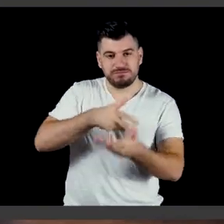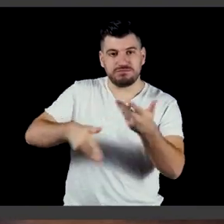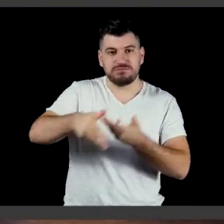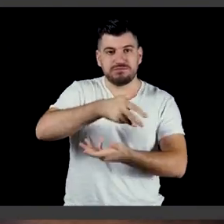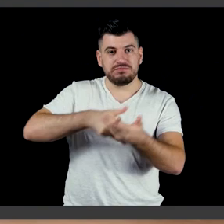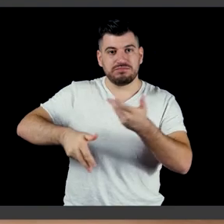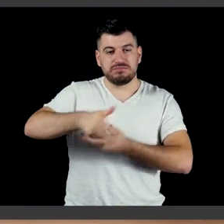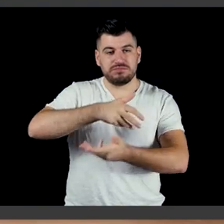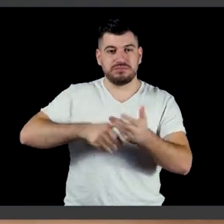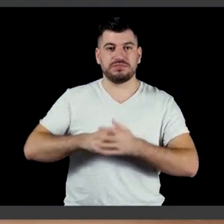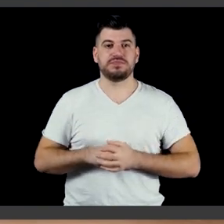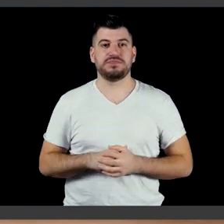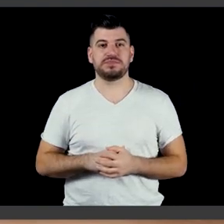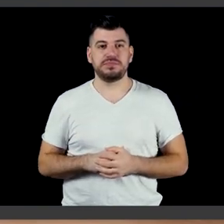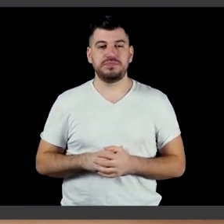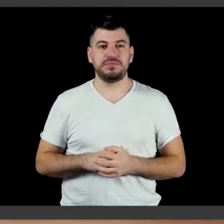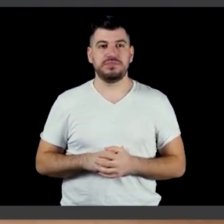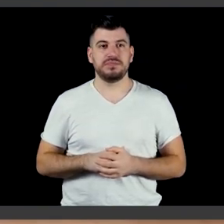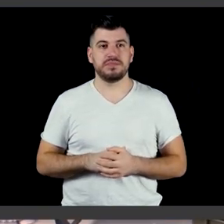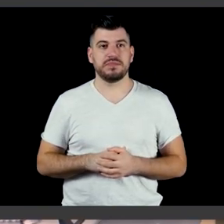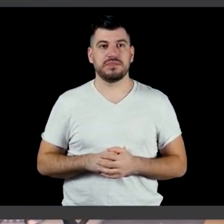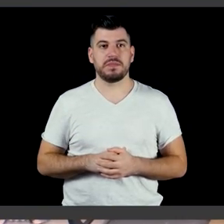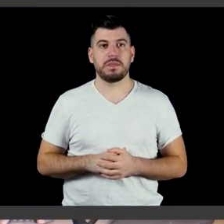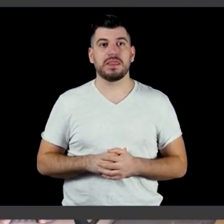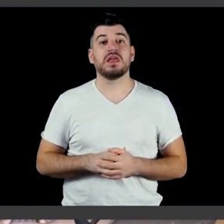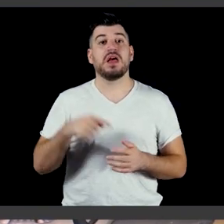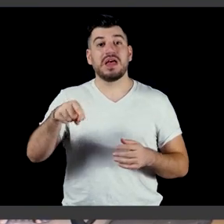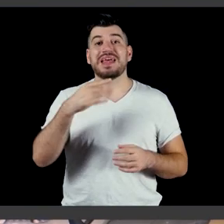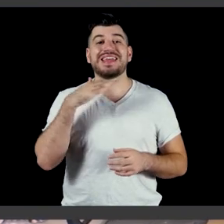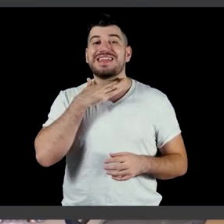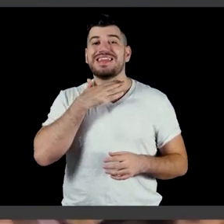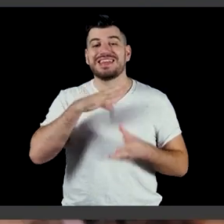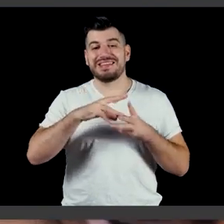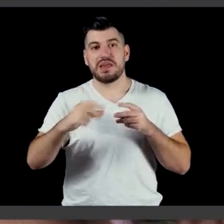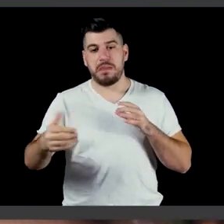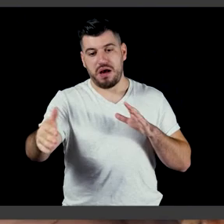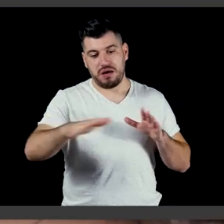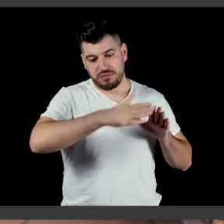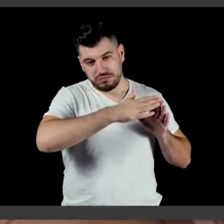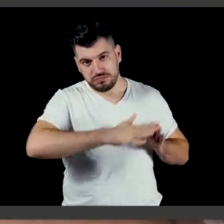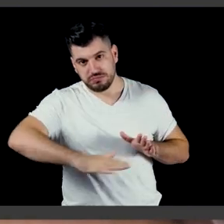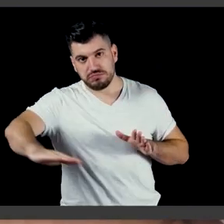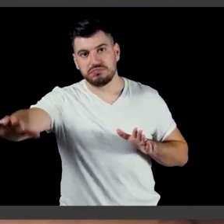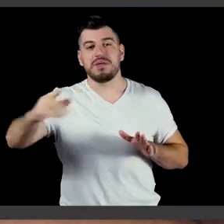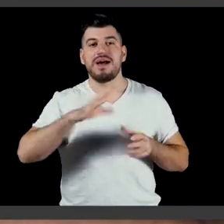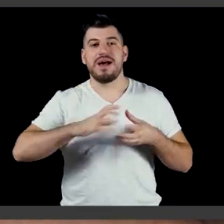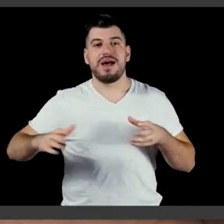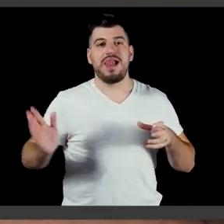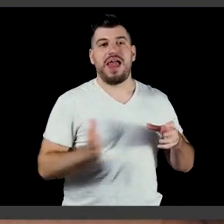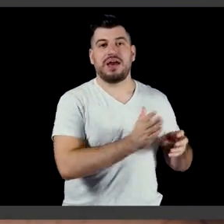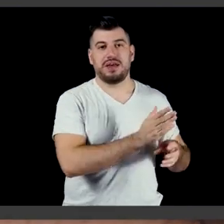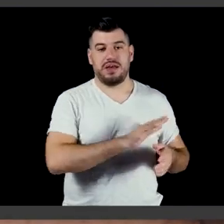σάλτσα ντομάτας, στο κιμά μου δηλαδή. Τώρα, παίρνω όλο αυτό το κιμά και το ρίχνω πάνω από τα λαχανικά μου.